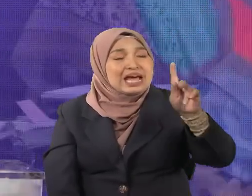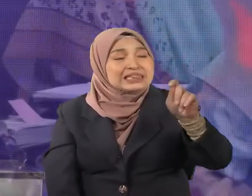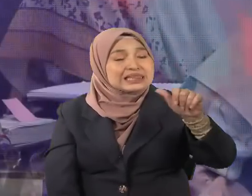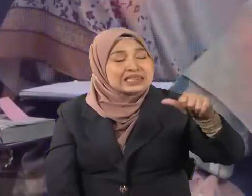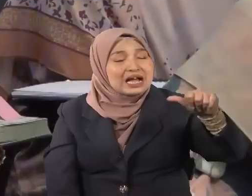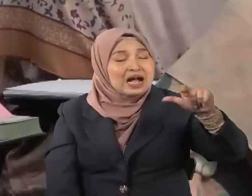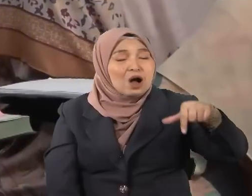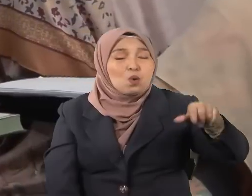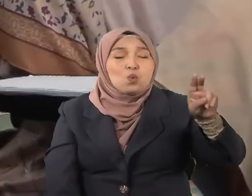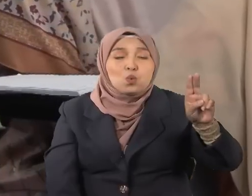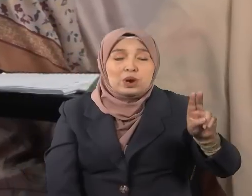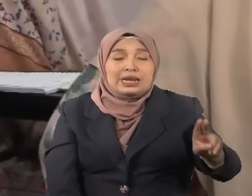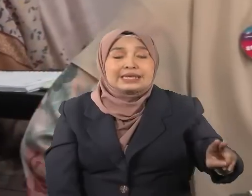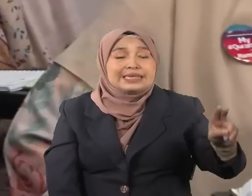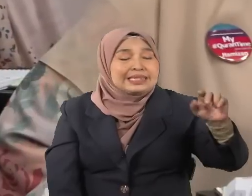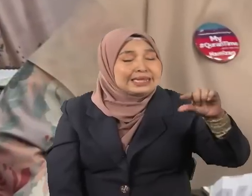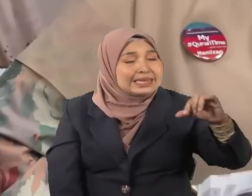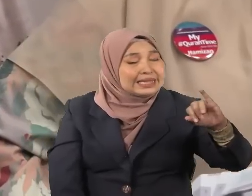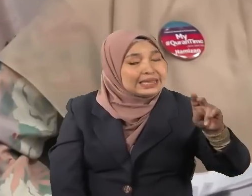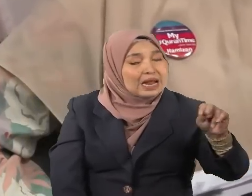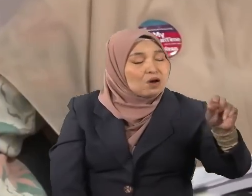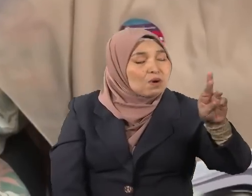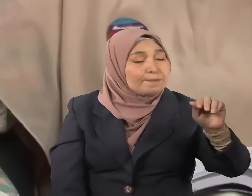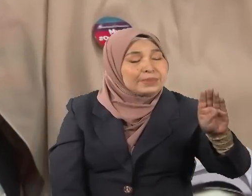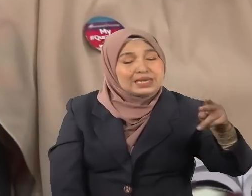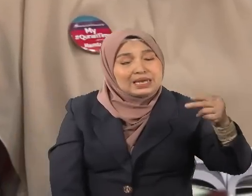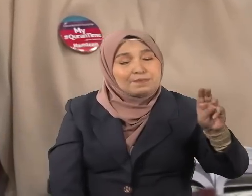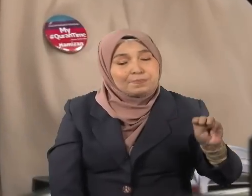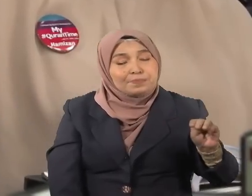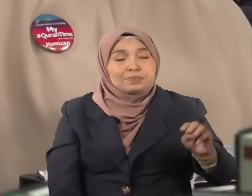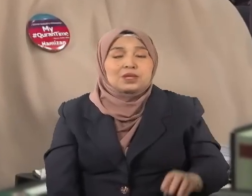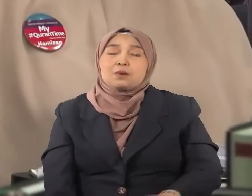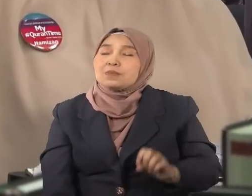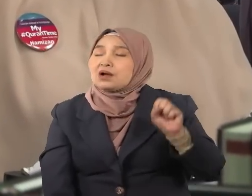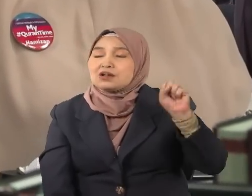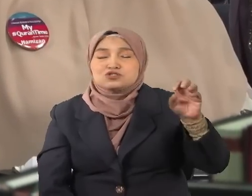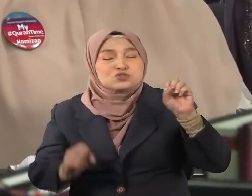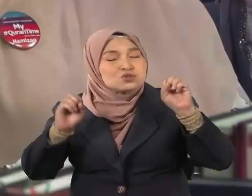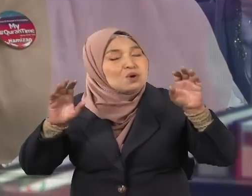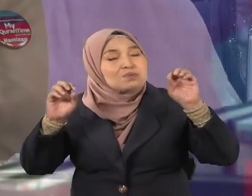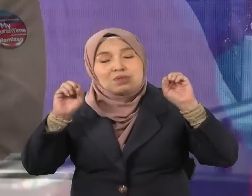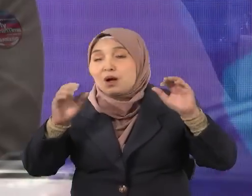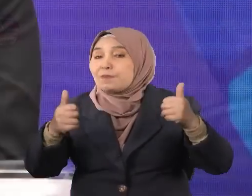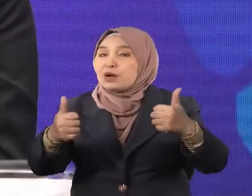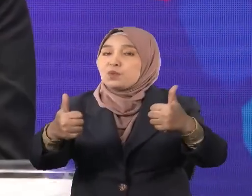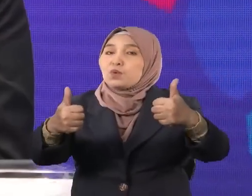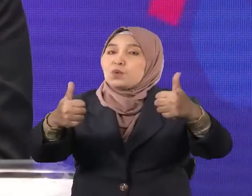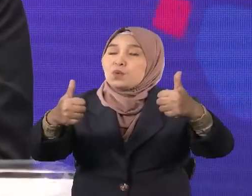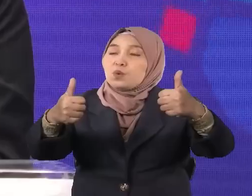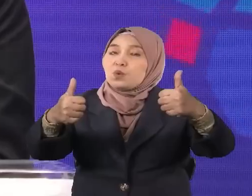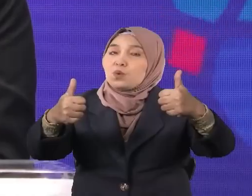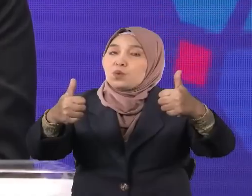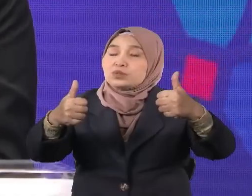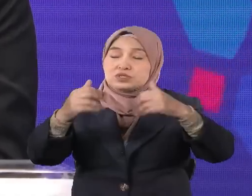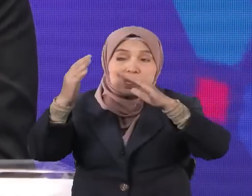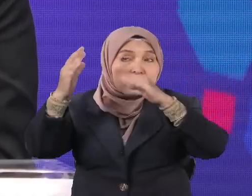Lilladzina taqau 'inda rabbihim. Masya-Allah, tabarakallah, bagus, subhanallah. Harap-harap ibu-ibu